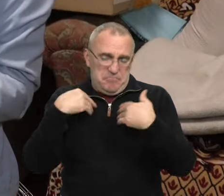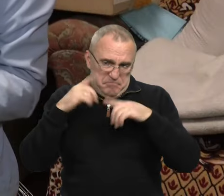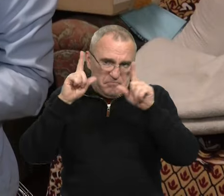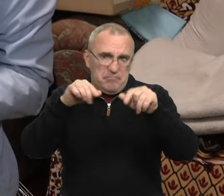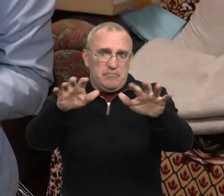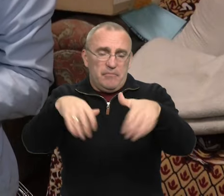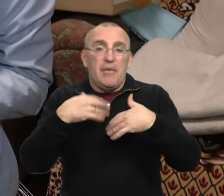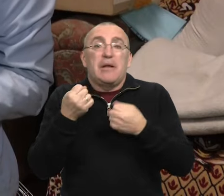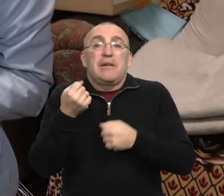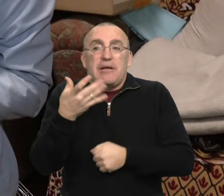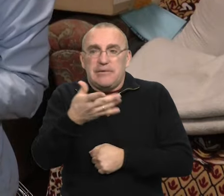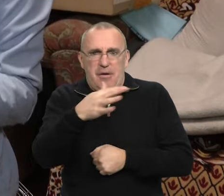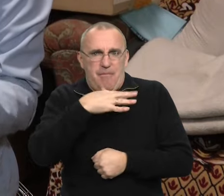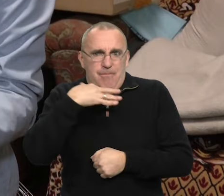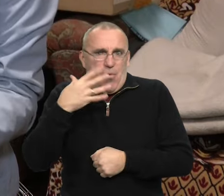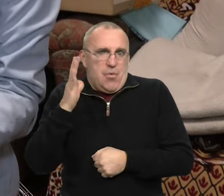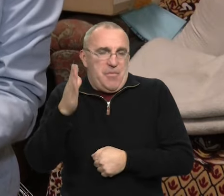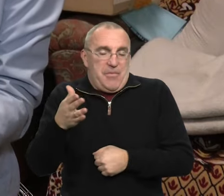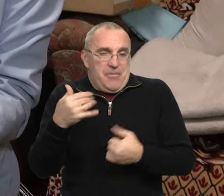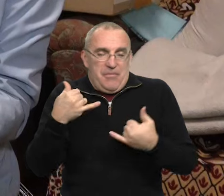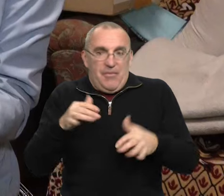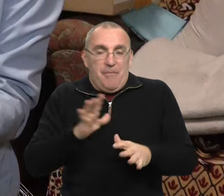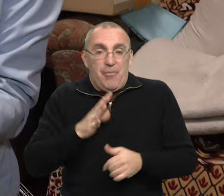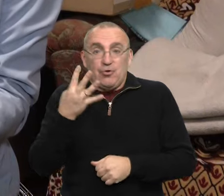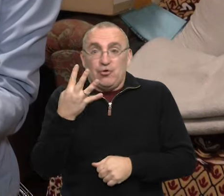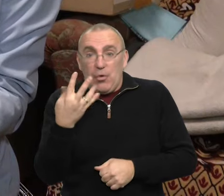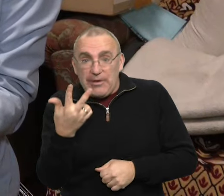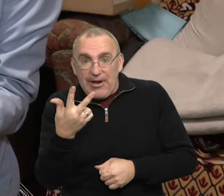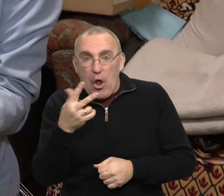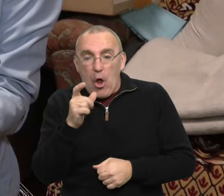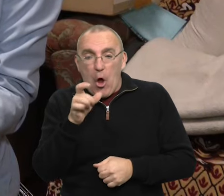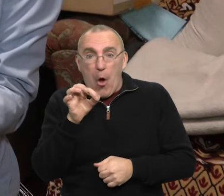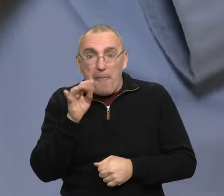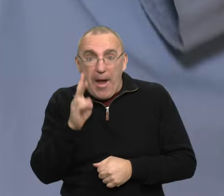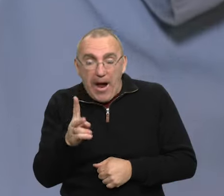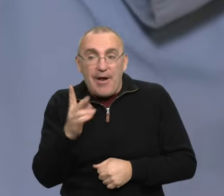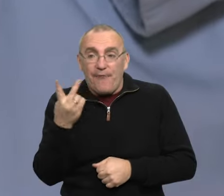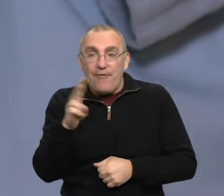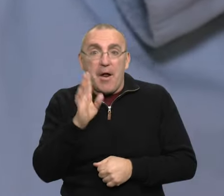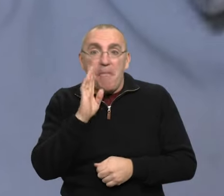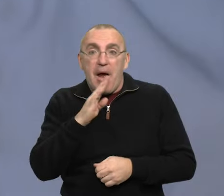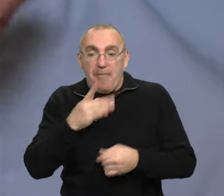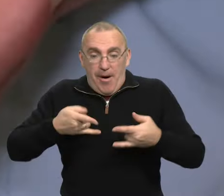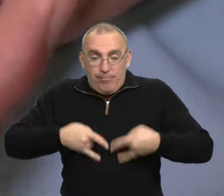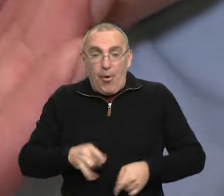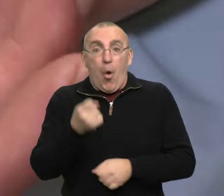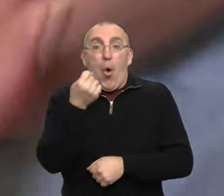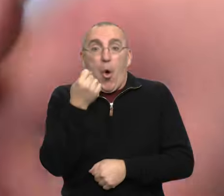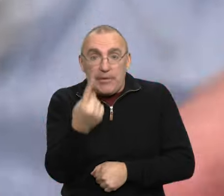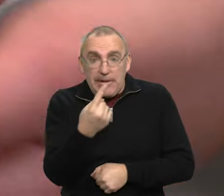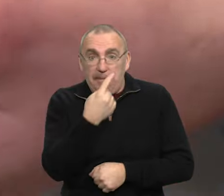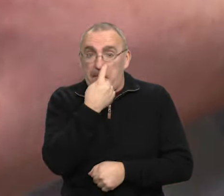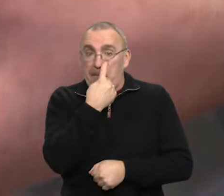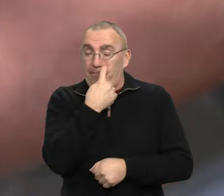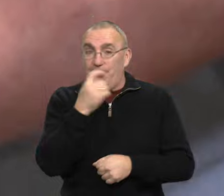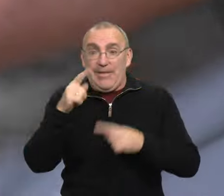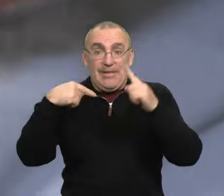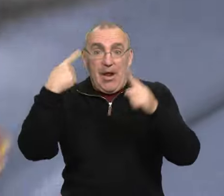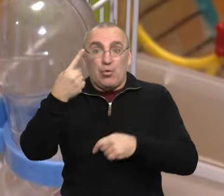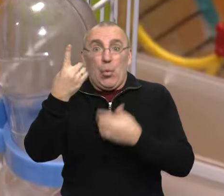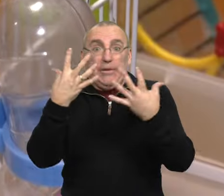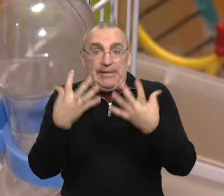заберуно я не знала наскільки їх багато буде то есть було 43 хам'ячка і там дві мами сразу привело 11 то есть буквально на